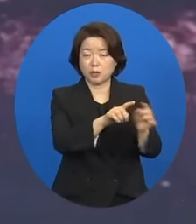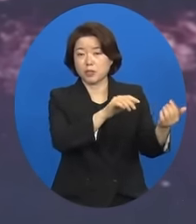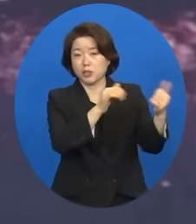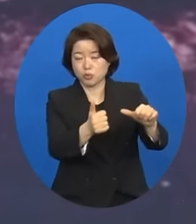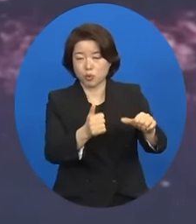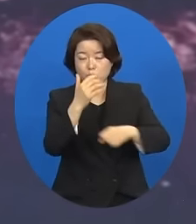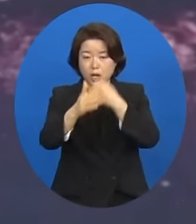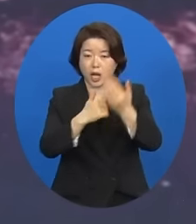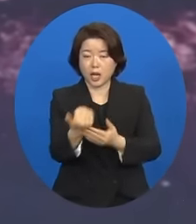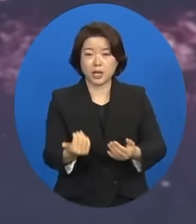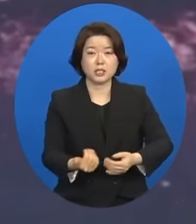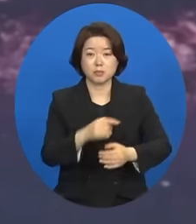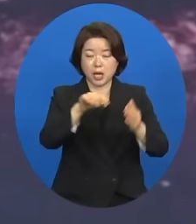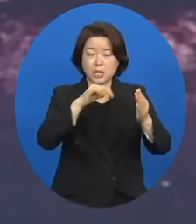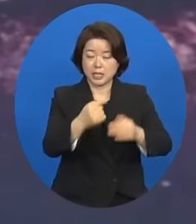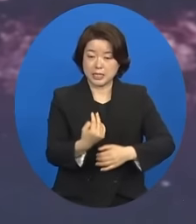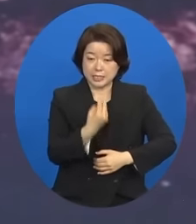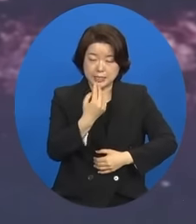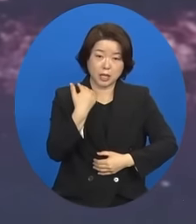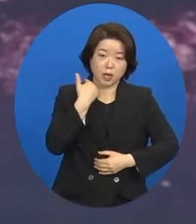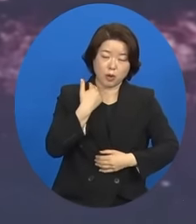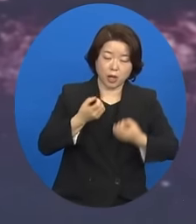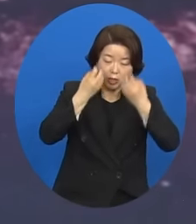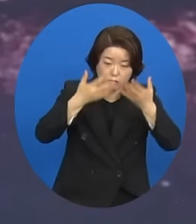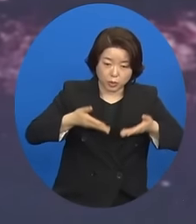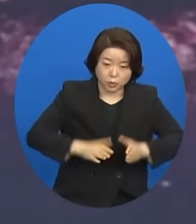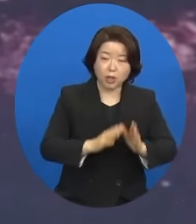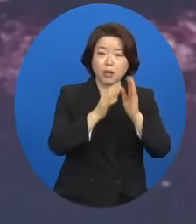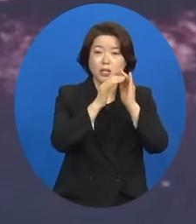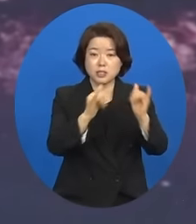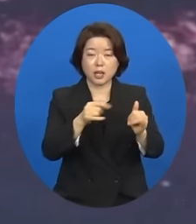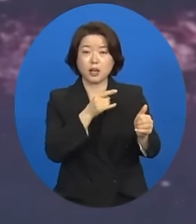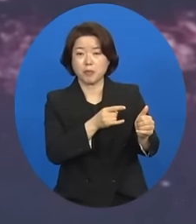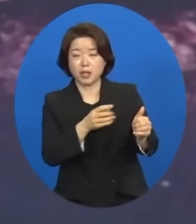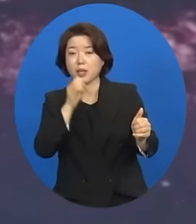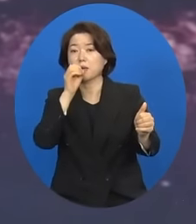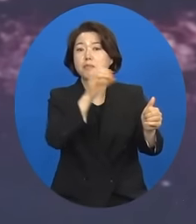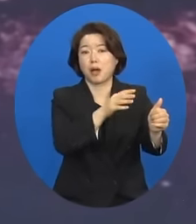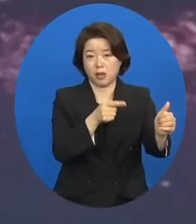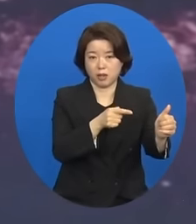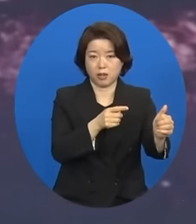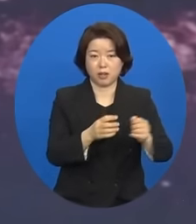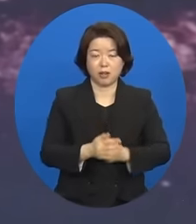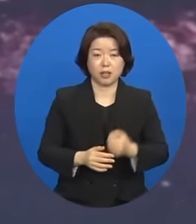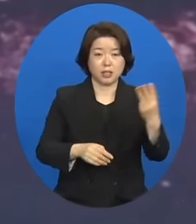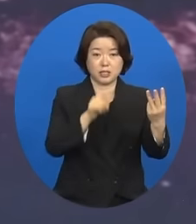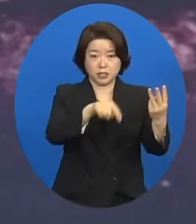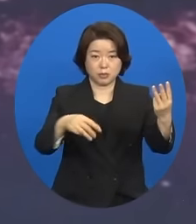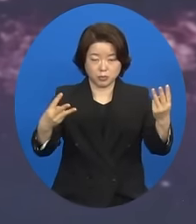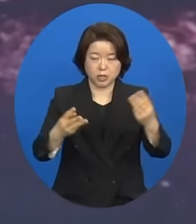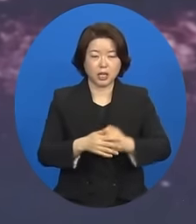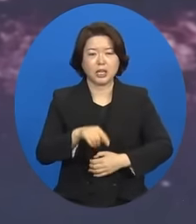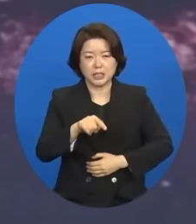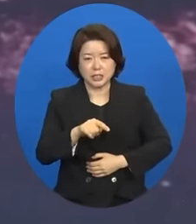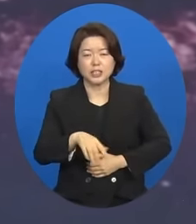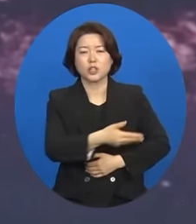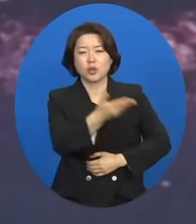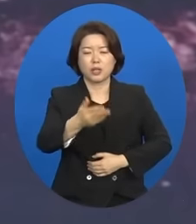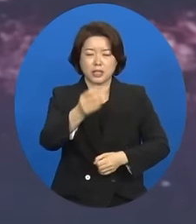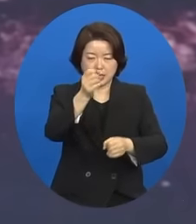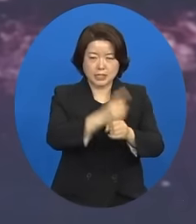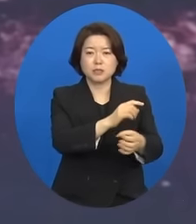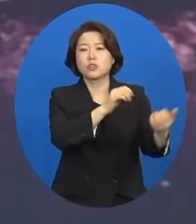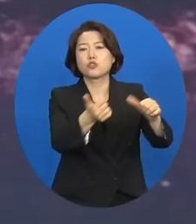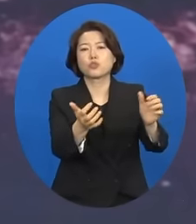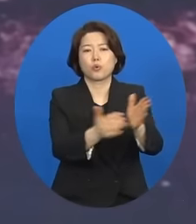생명이 감추어진 거듭난 사람에게 하는 말씀입니다 3절 보세요이는 너희가 이미 죽었다